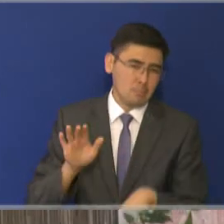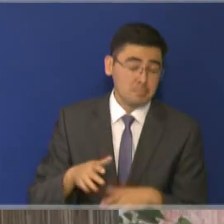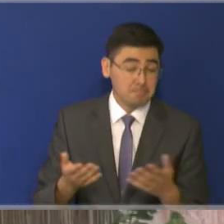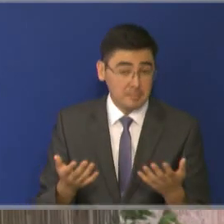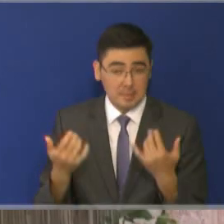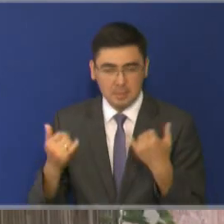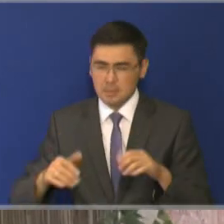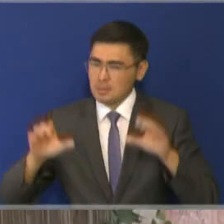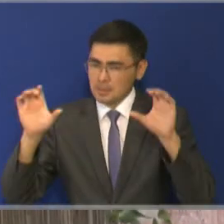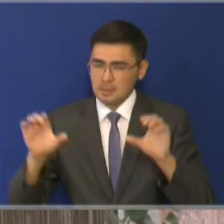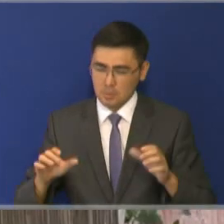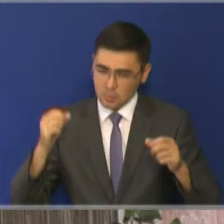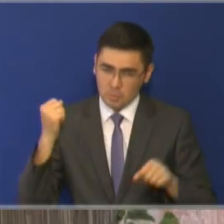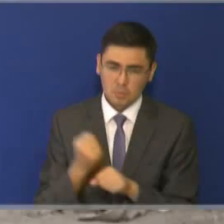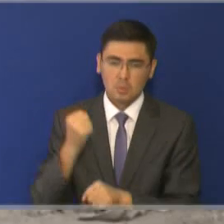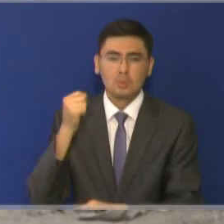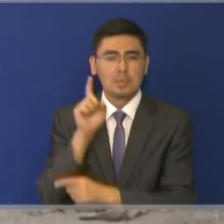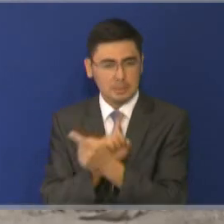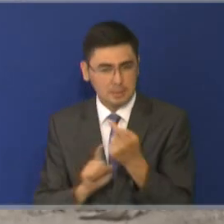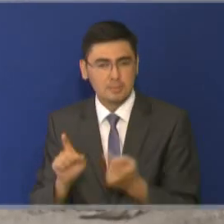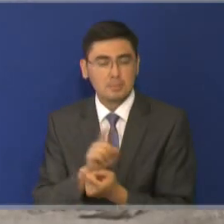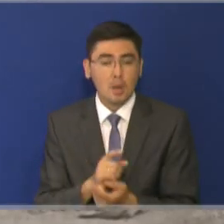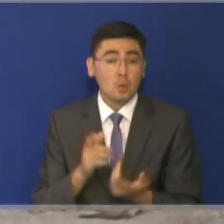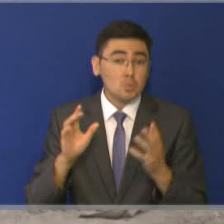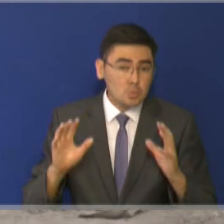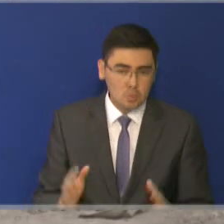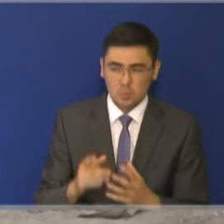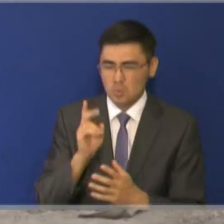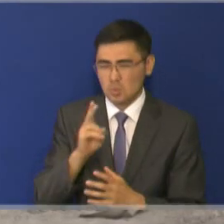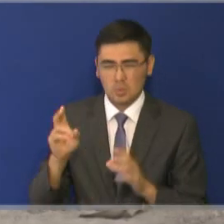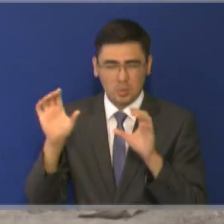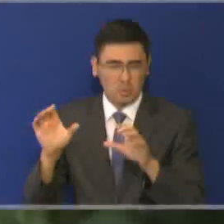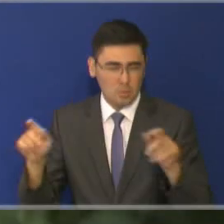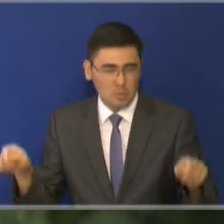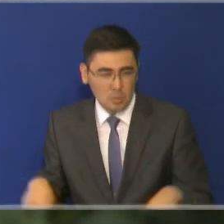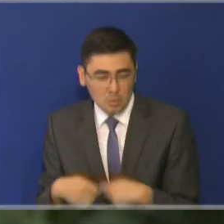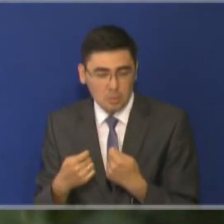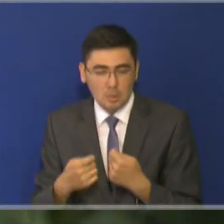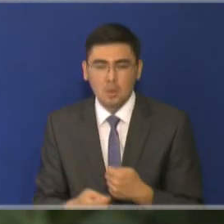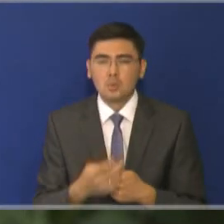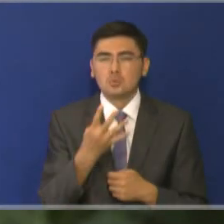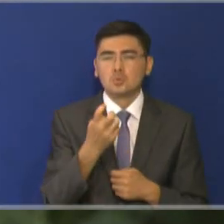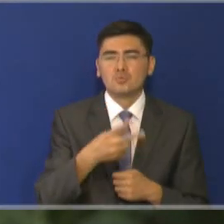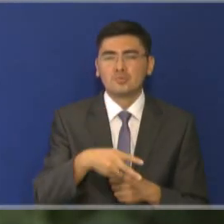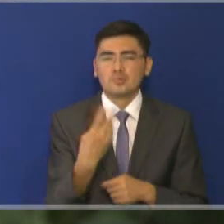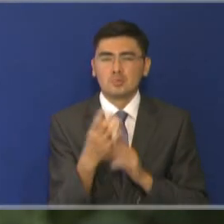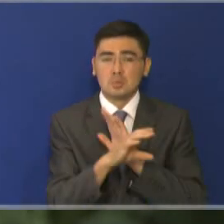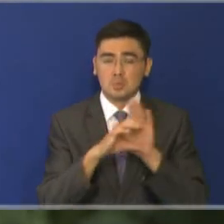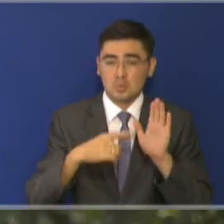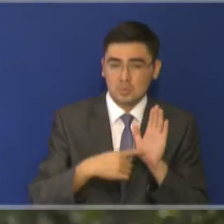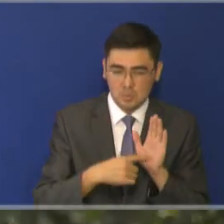енгізілді. Енді санитарлық эпидемиологиялық талаптар мен гигиеналық нормаларды бұзғандарға 425-ші бап бойынша айып